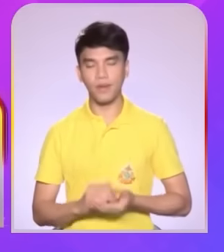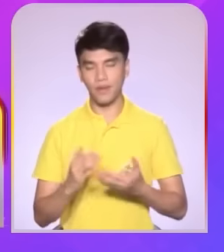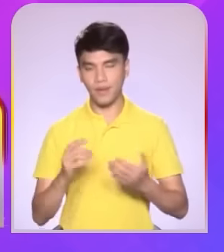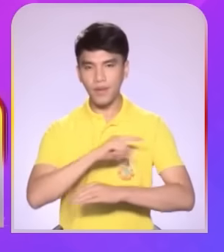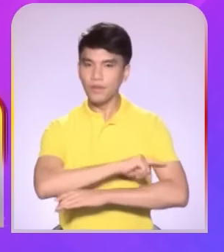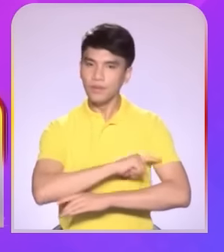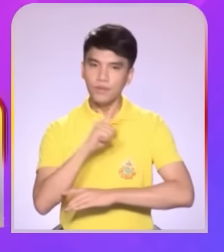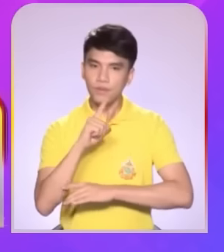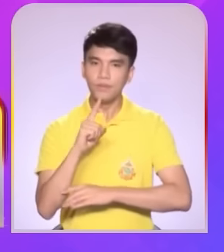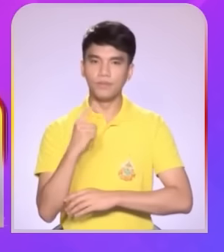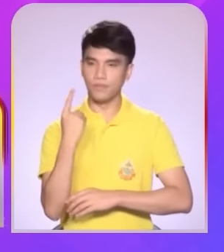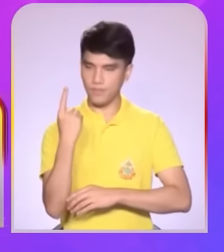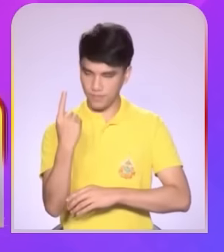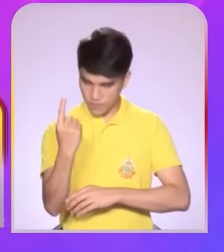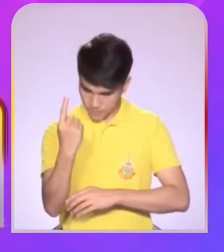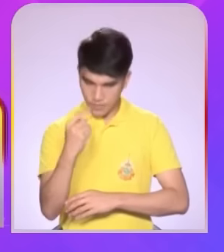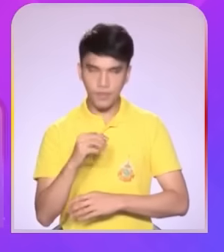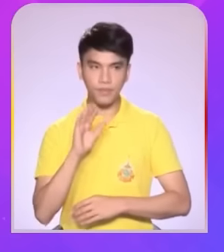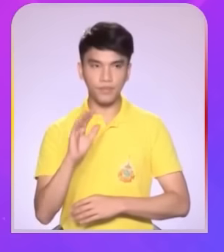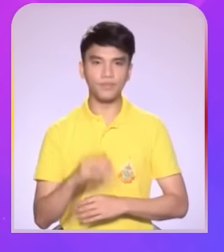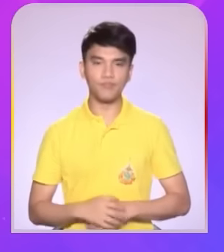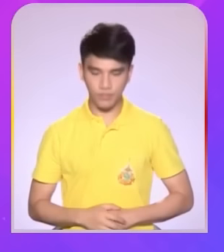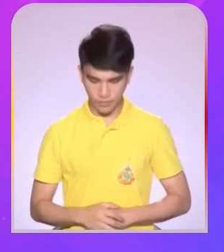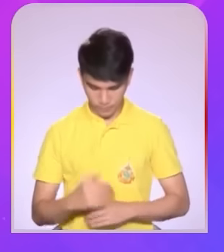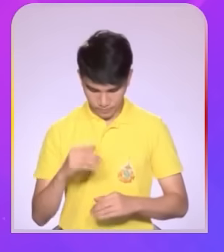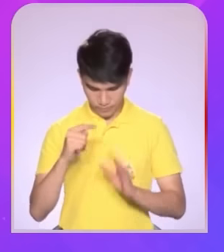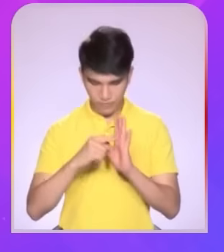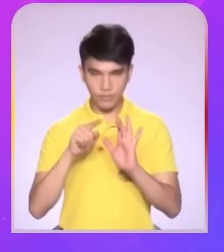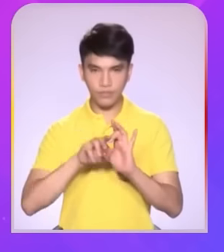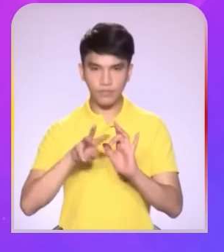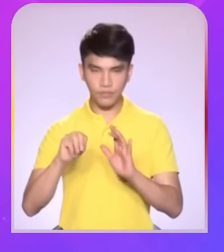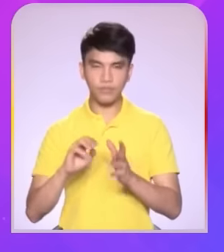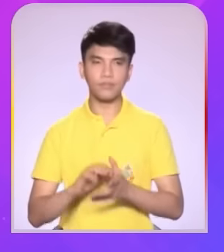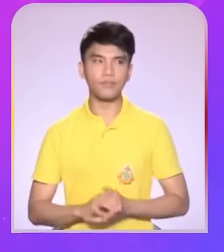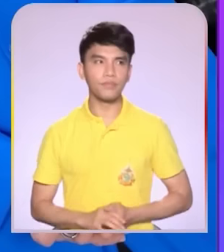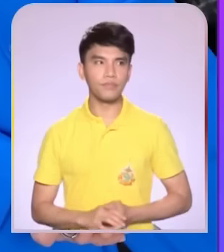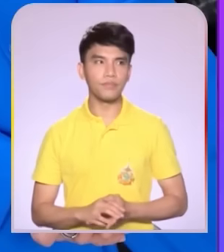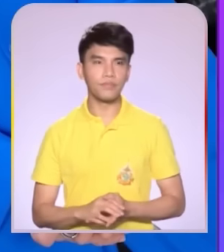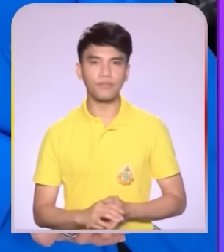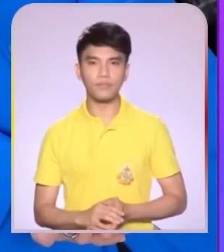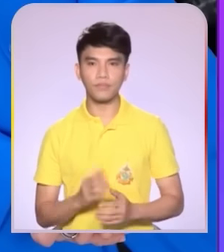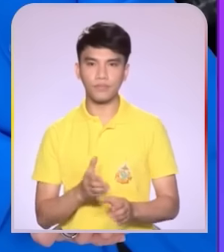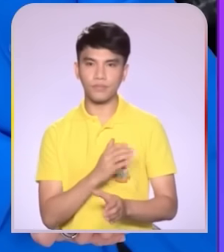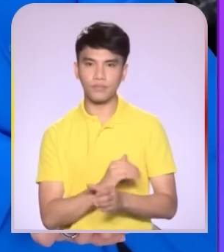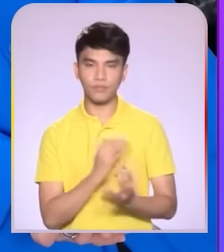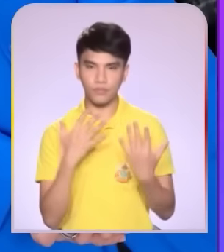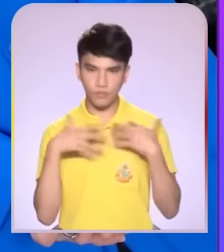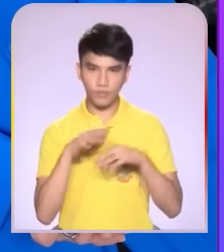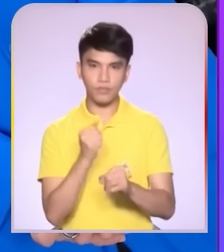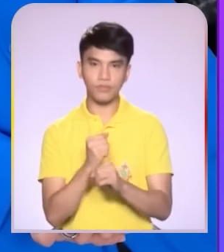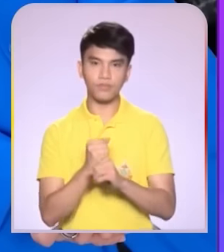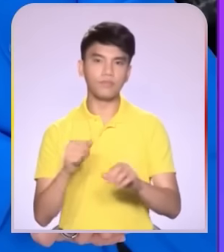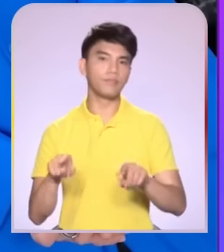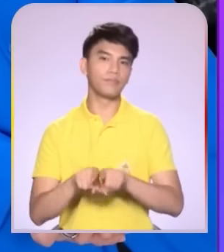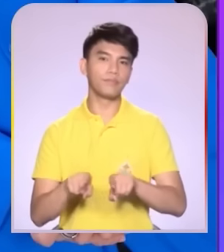วันเดียวเท่านั้นแหละนะอันนี้สำหรับนักแสดงนะคะมีอีกท่านนึงใช่ไหมคะ คุณตั้มวราวุฒิหรือว่าคุณตั้มเดอะสตาร์นะคะก็เคยปรากฏตัวร่วมงานกับบริษัท